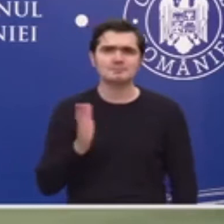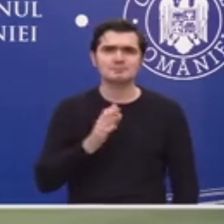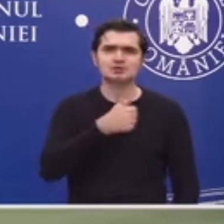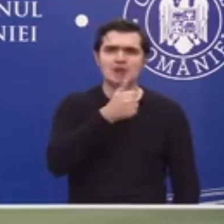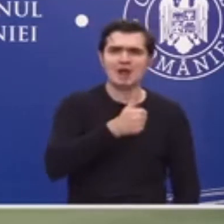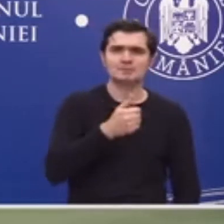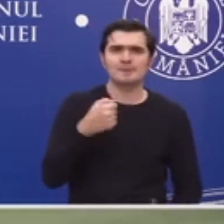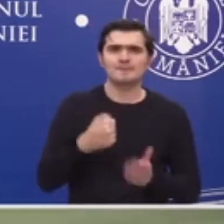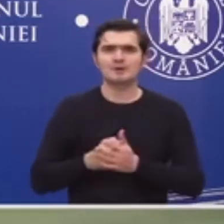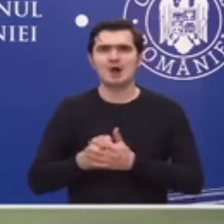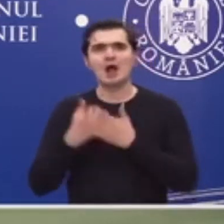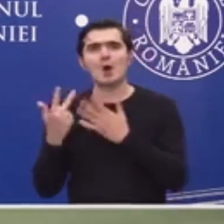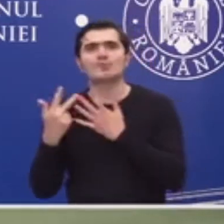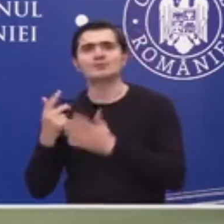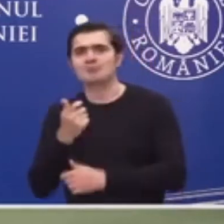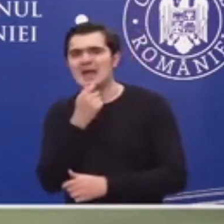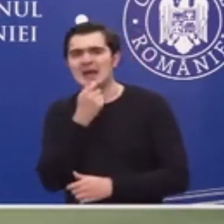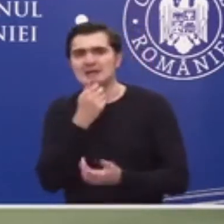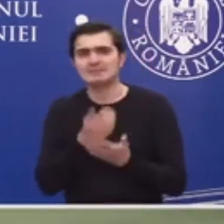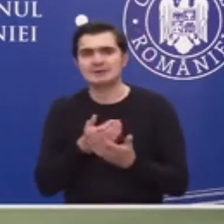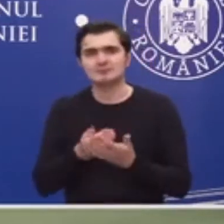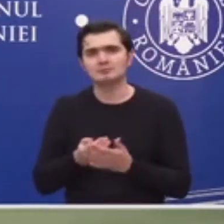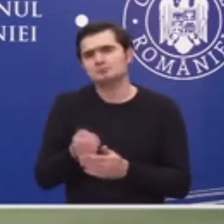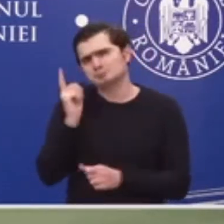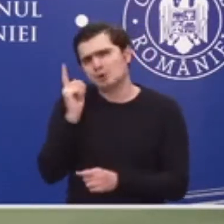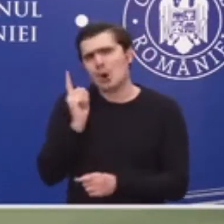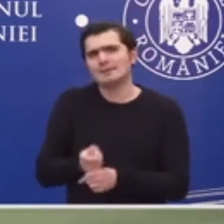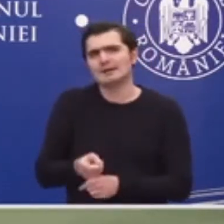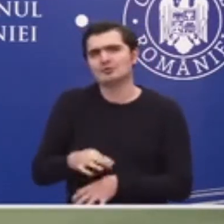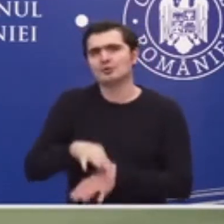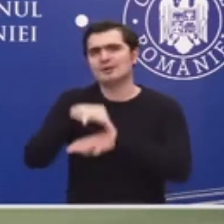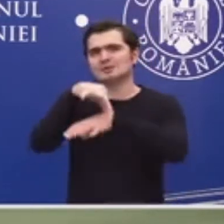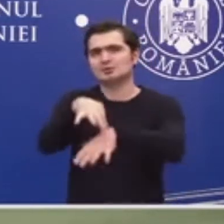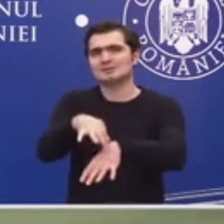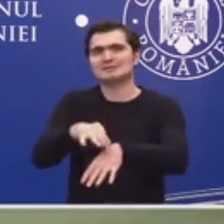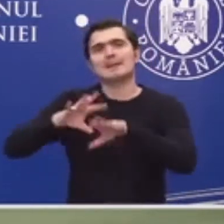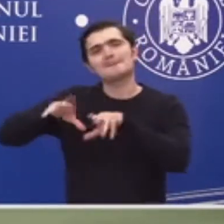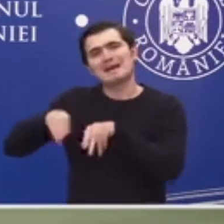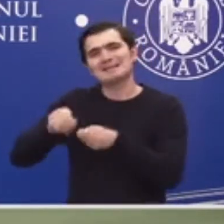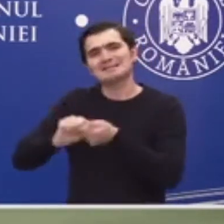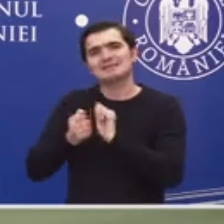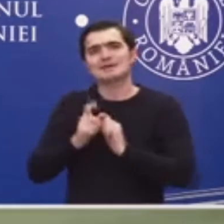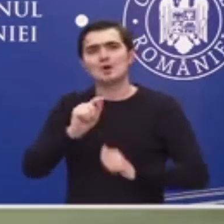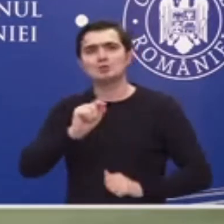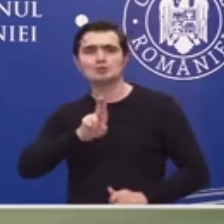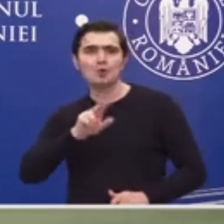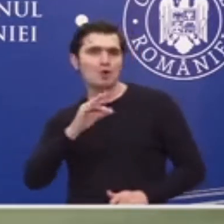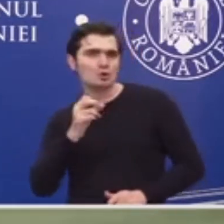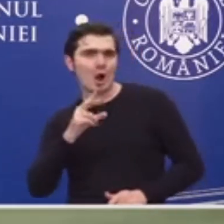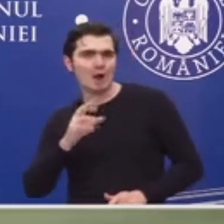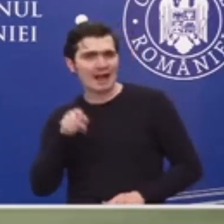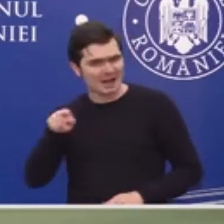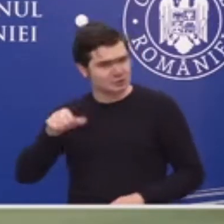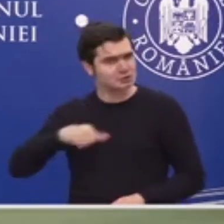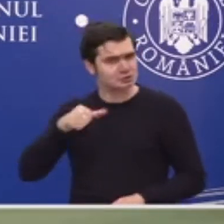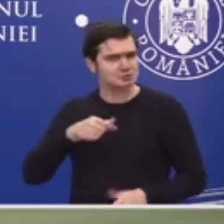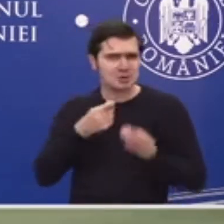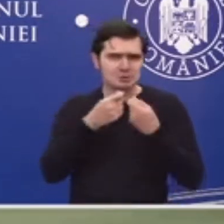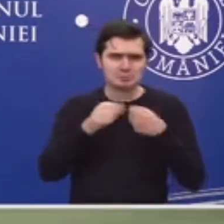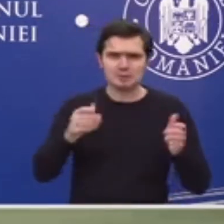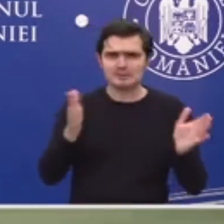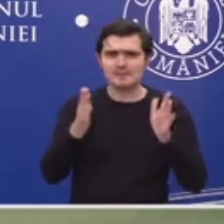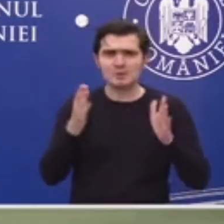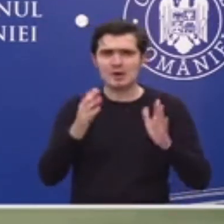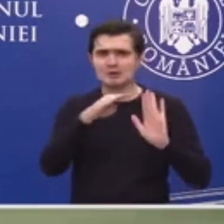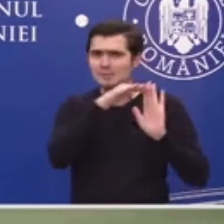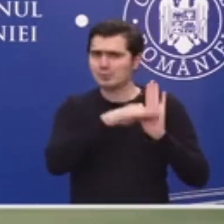și 18 ani, fiind evident însoțiți de părinți sau tutorele legal, se vor prezenta pe tot parcursul programului de lucru